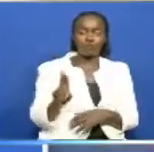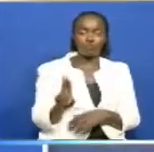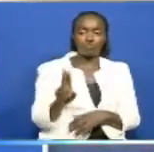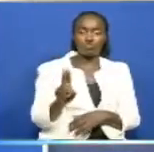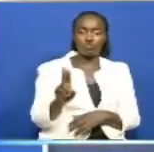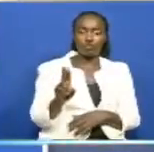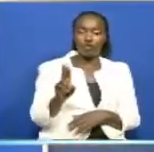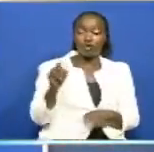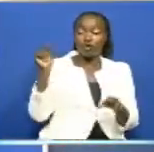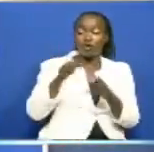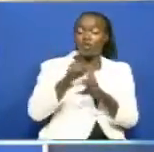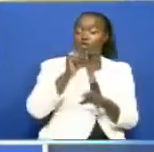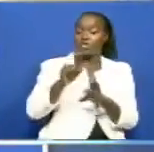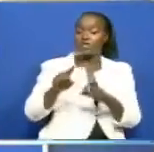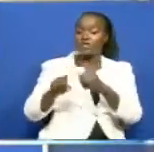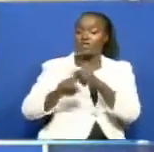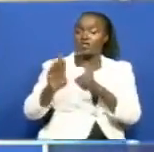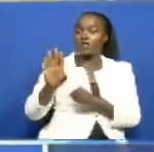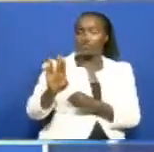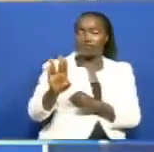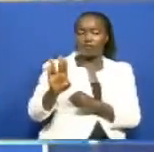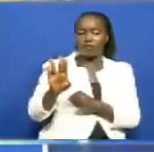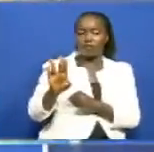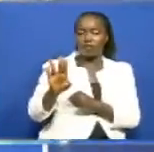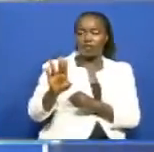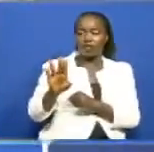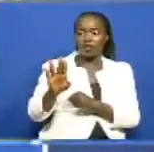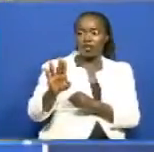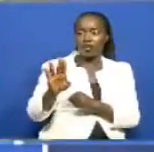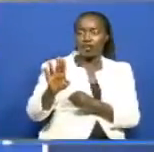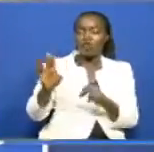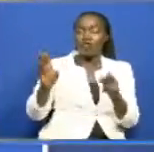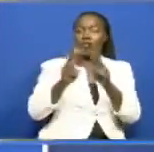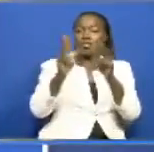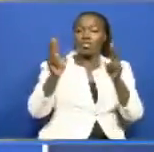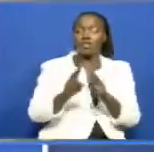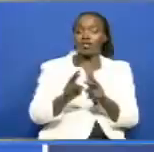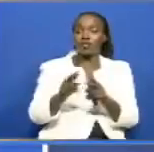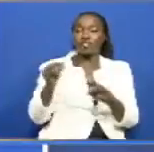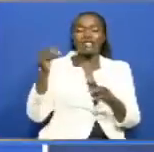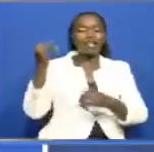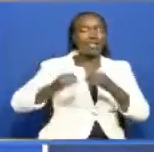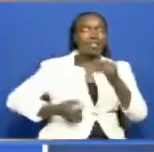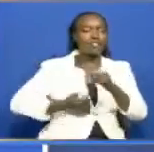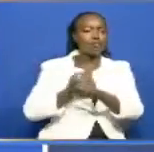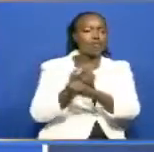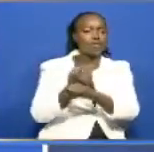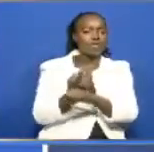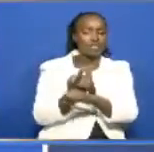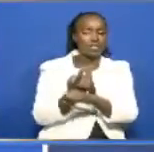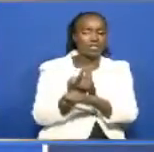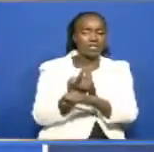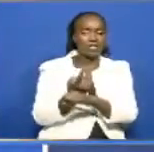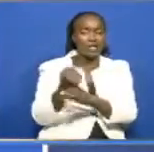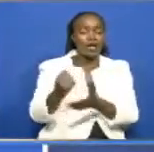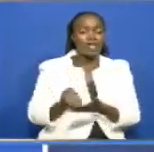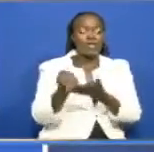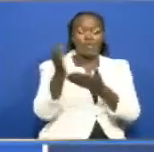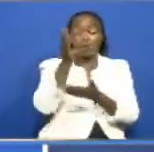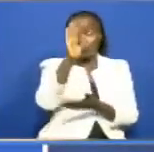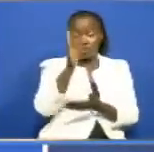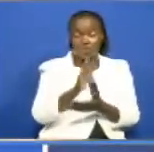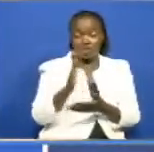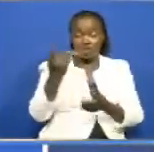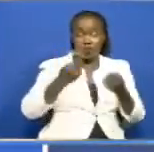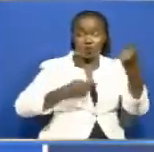alifunga bao lake la 64 la kimataifa katika dakika za mwisho na kuisaidia Brazil